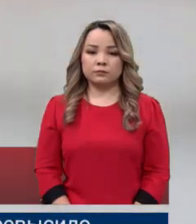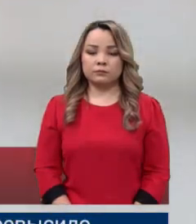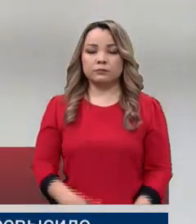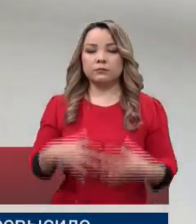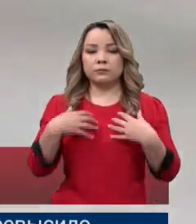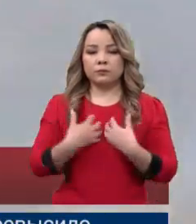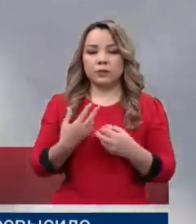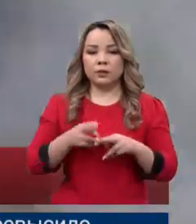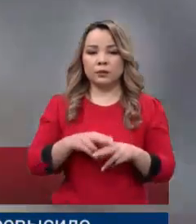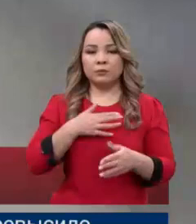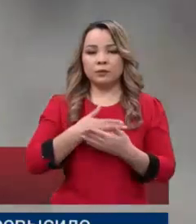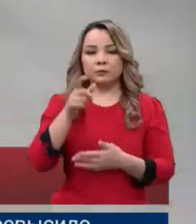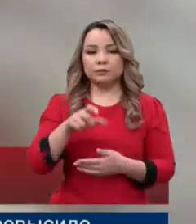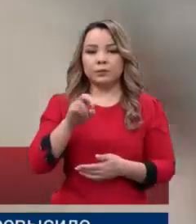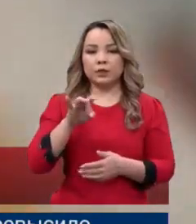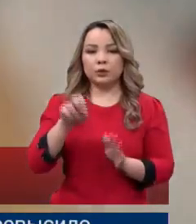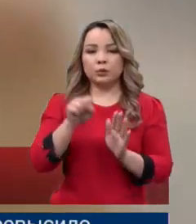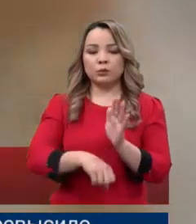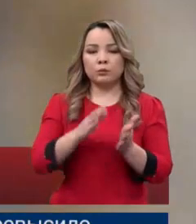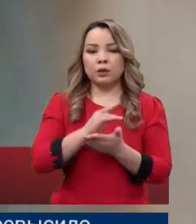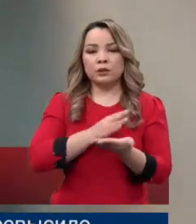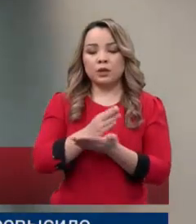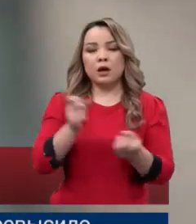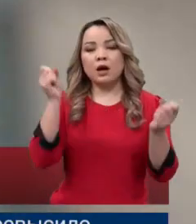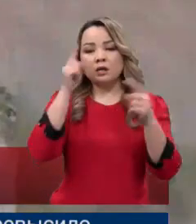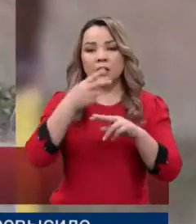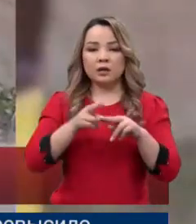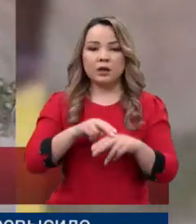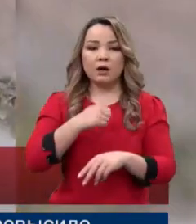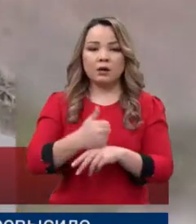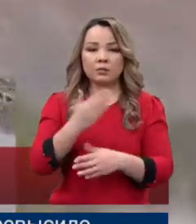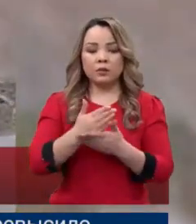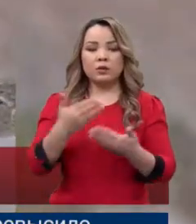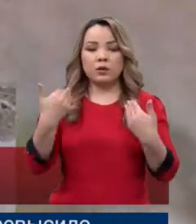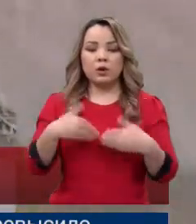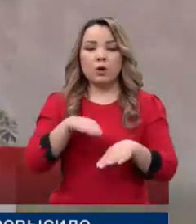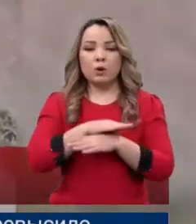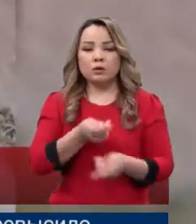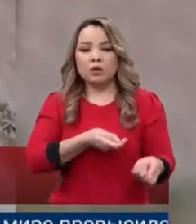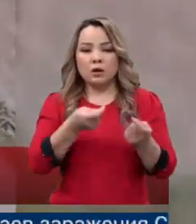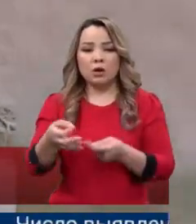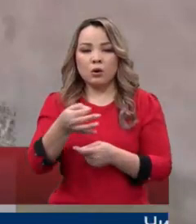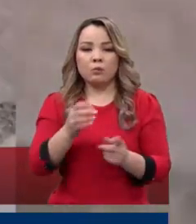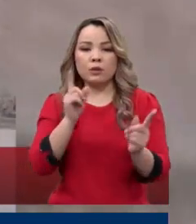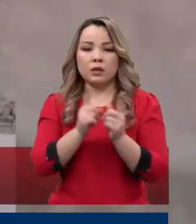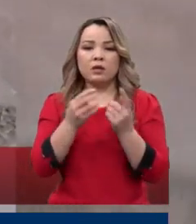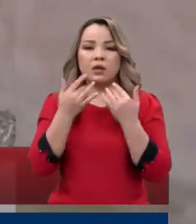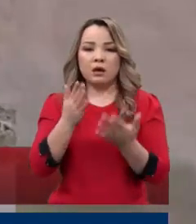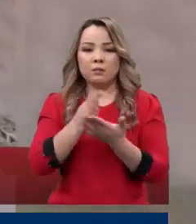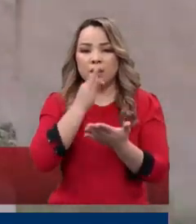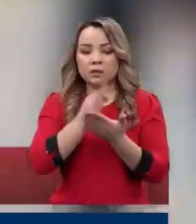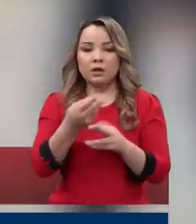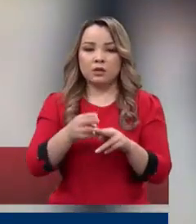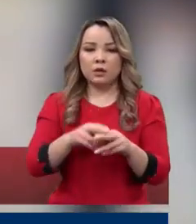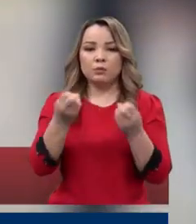Қайғыдан қан жұртқан белсенді Персикті өлтірген қызметкерлерді анықтау үшін әкімдік алдына өліксесін апарып облыс әкіміне жолғамын деп талап қойған.